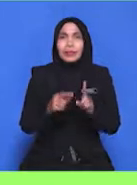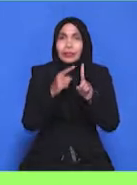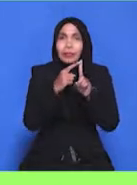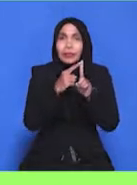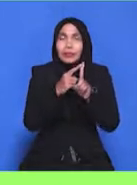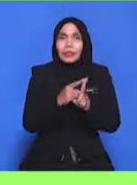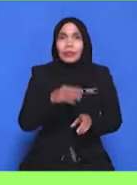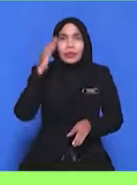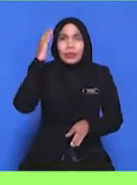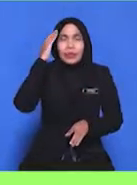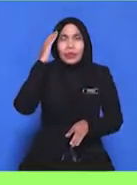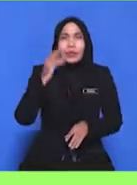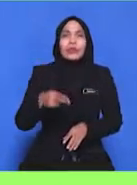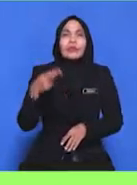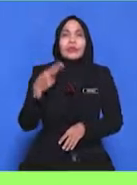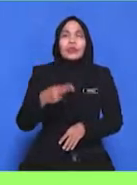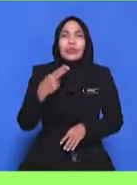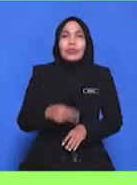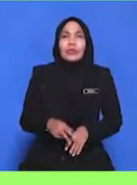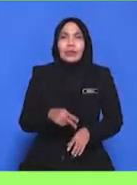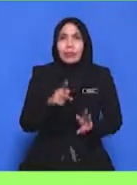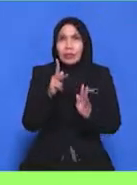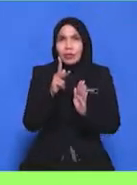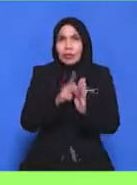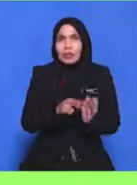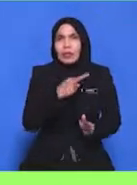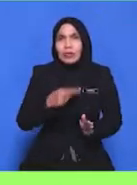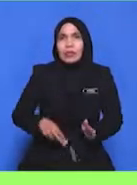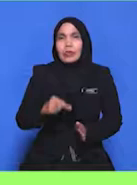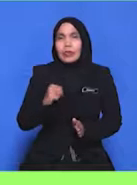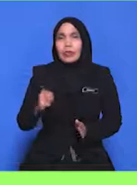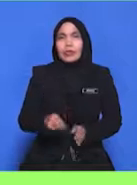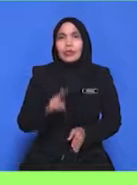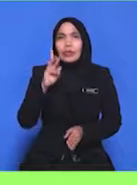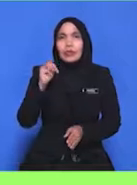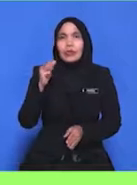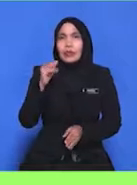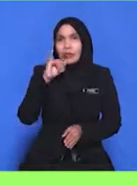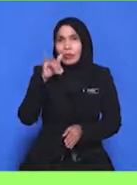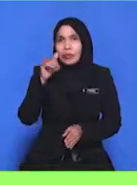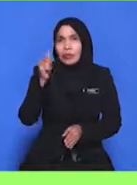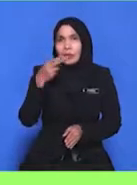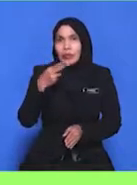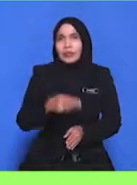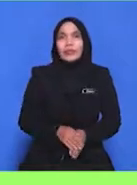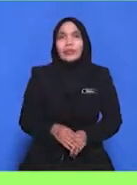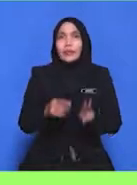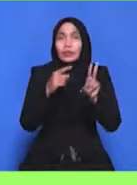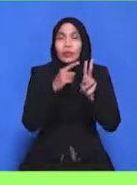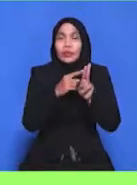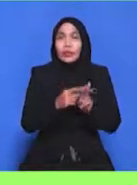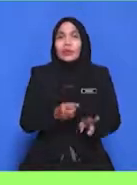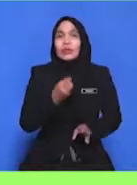mengetahui sejarah Kerajaan Umayyah dengan ringkas. Kedua, menyatakan khalifah yang terkenal